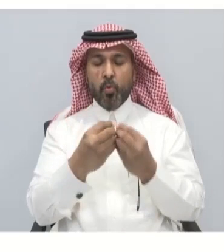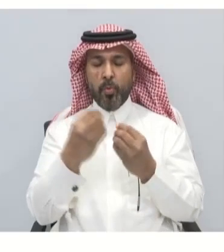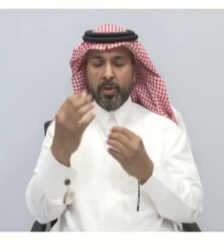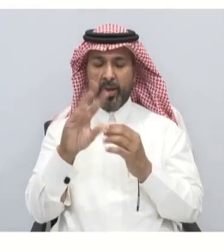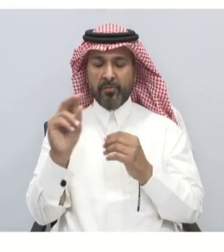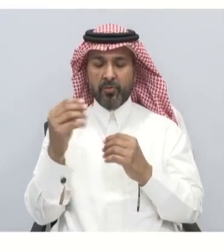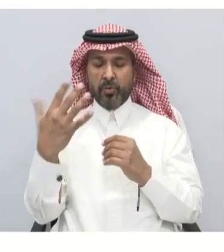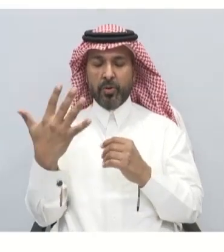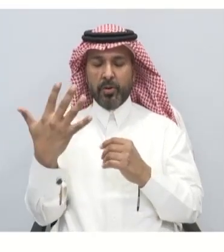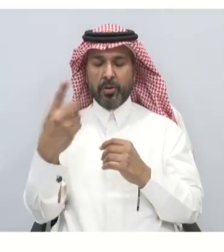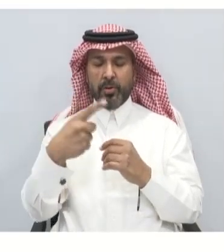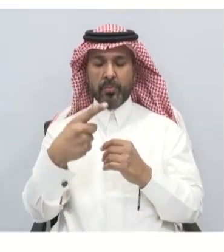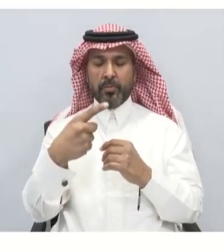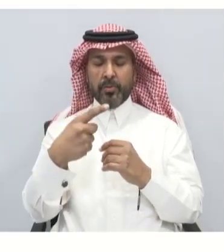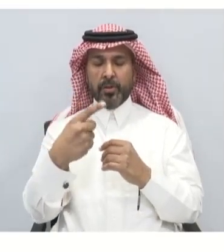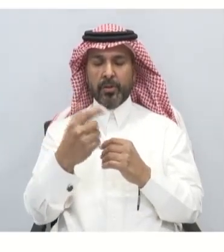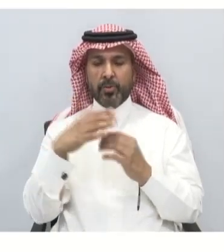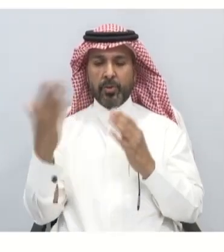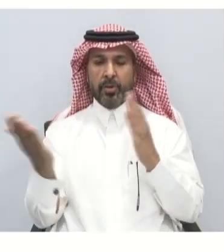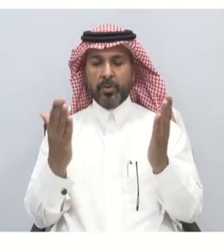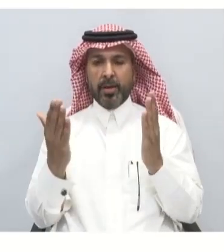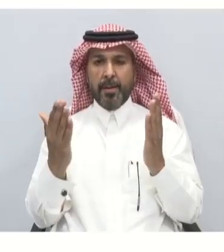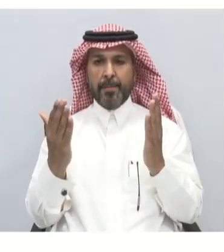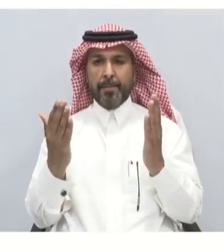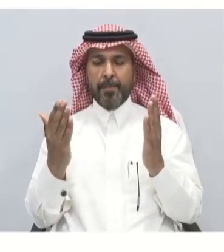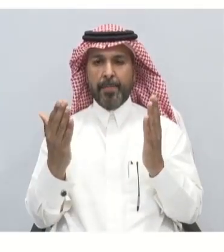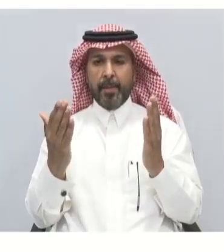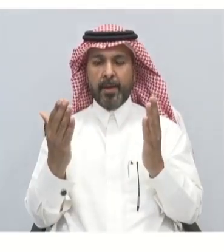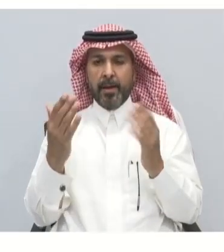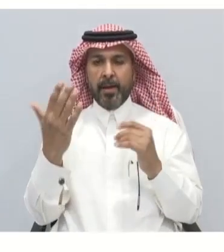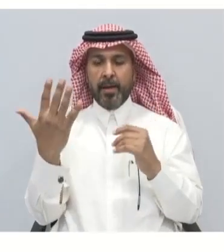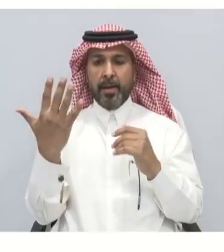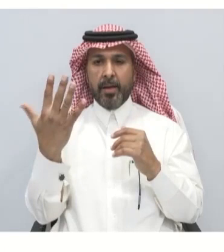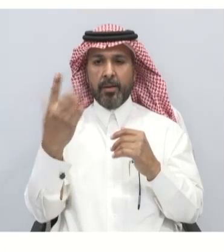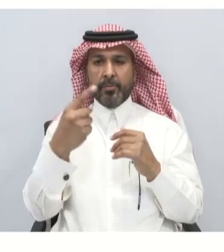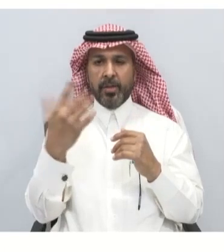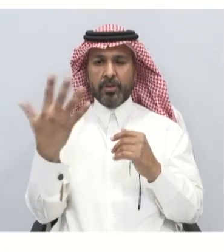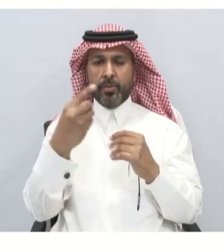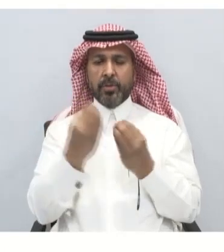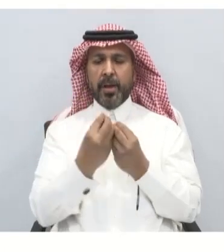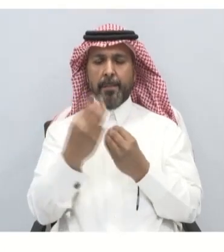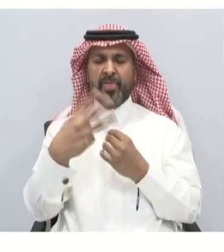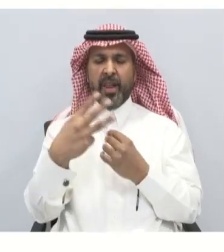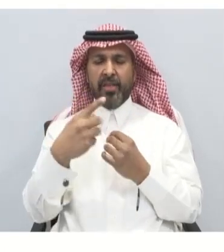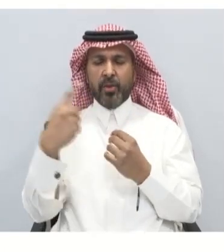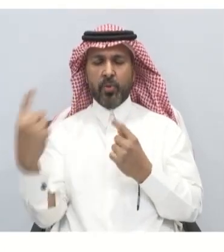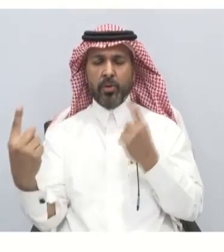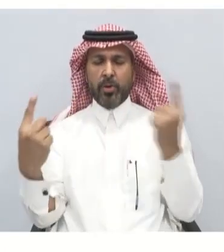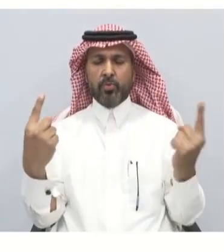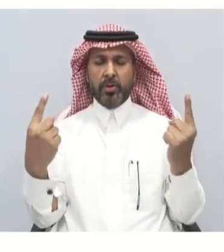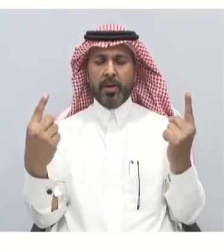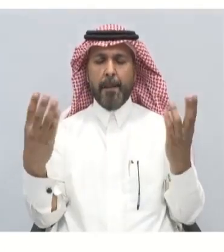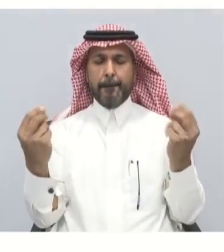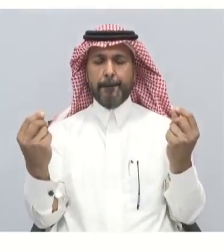وواحد في الاول وواحد في الاخير هذه 32 طيب كم طاوله طبعا في 15 كرسي هنا